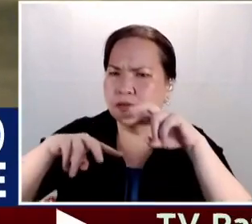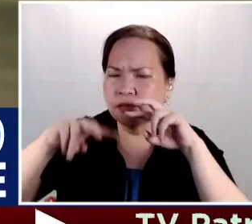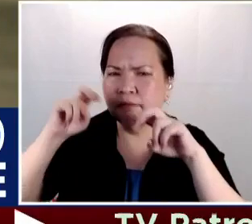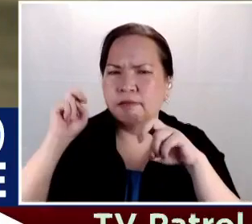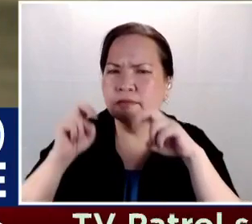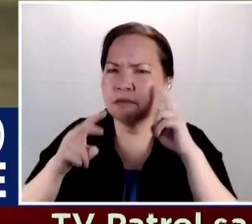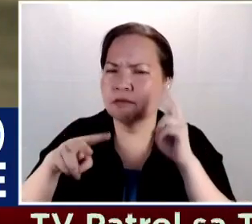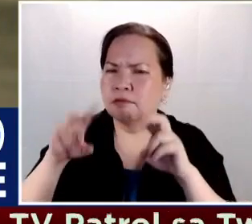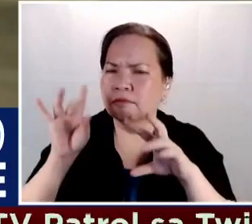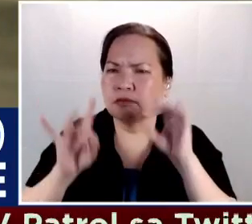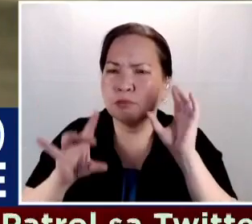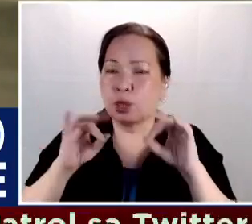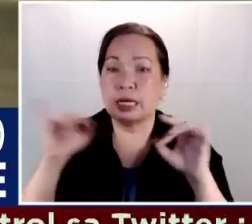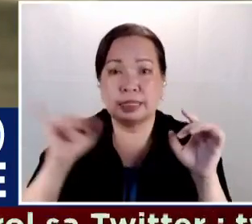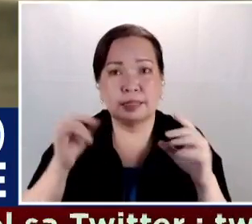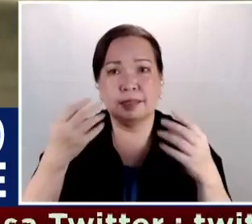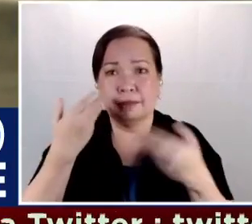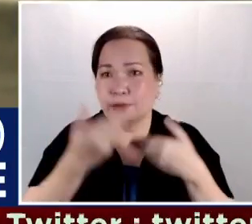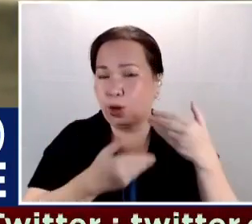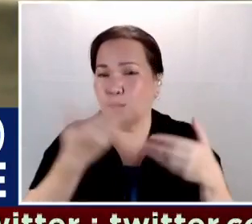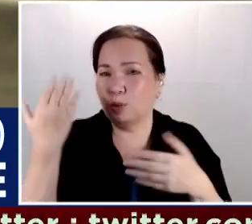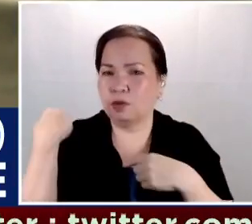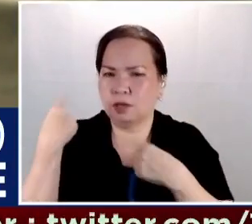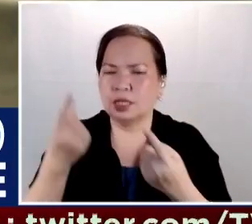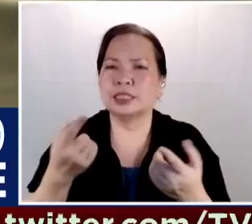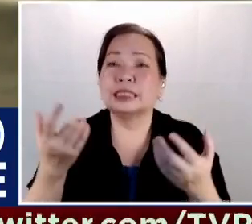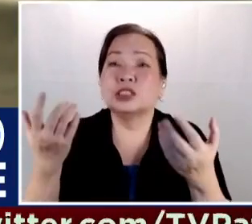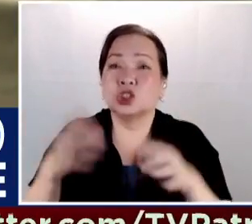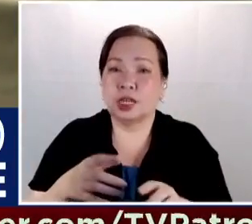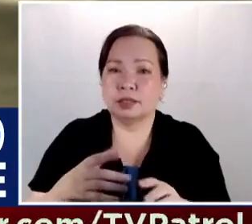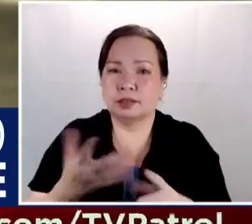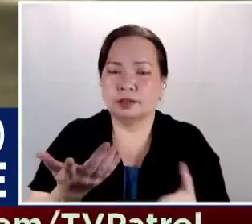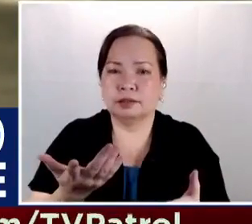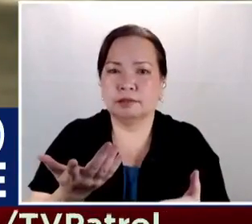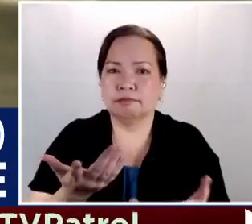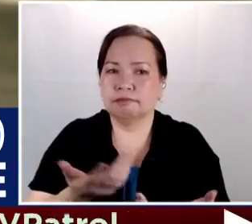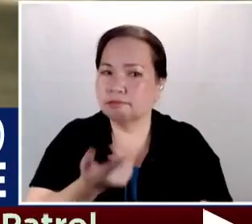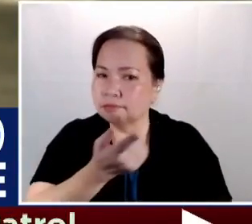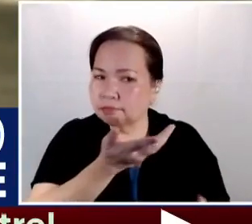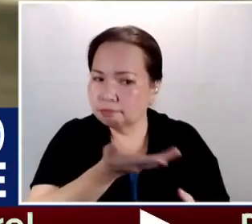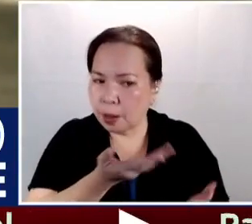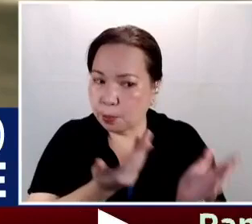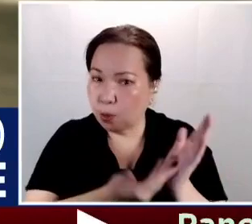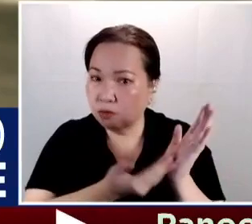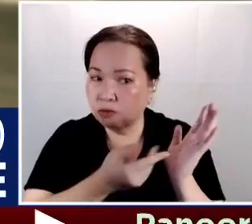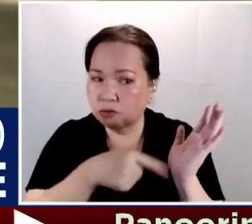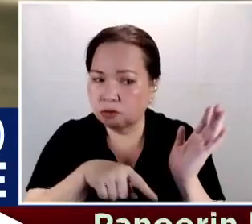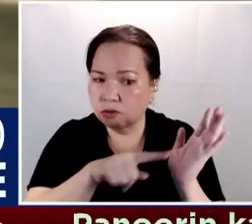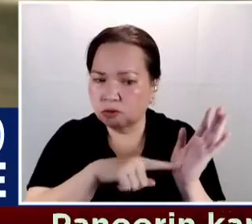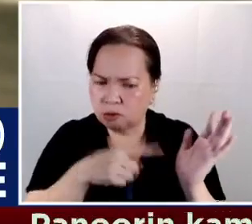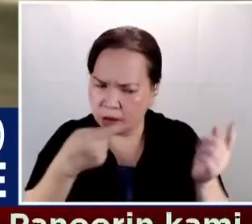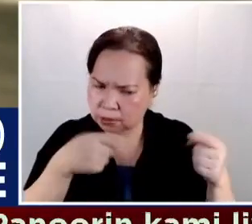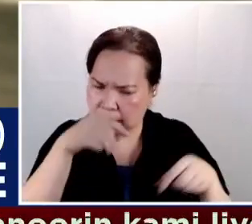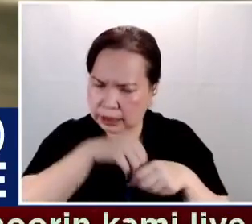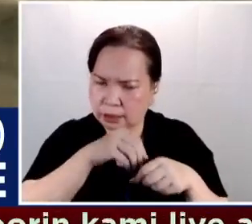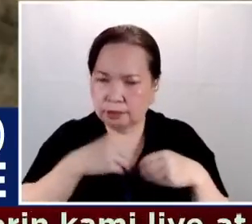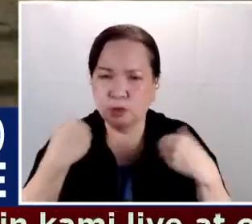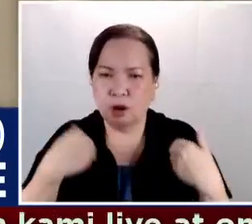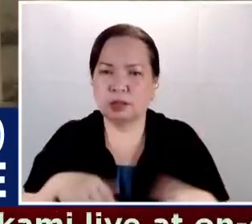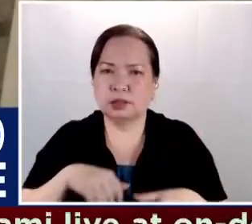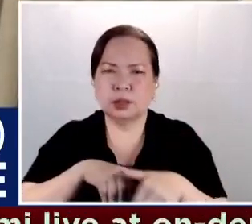have revealed in the past, paintulutan nating magsalita yung mga kalansay na nahimik ng ilang